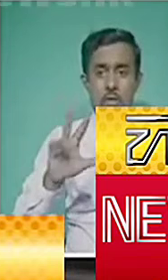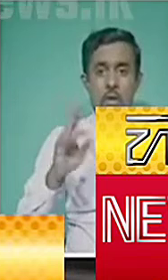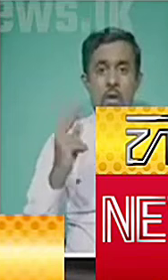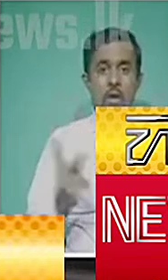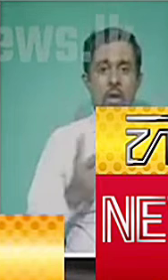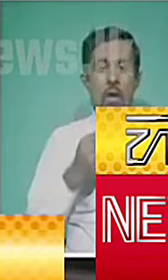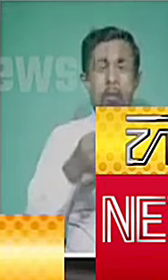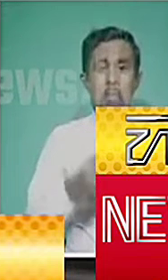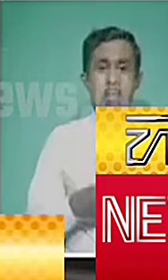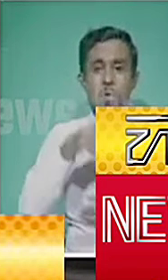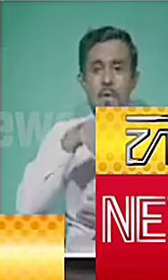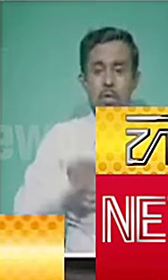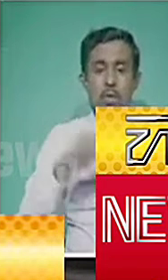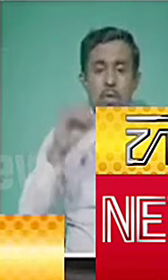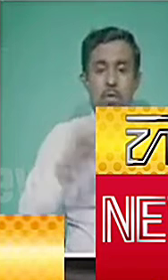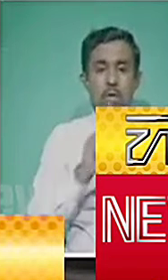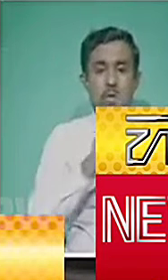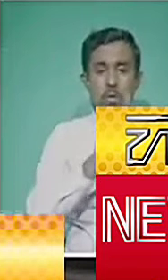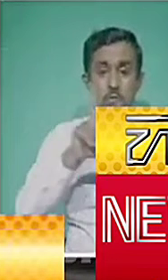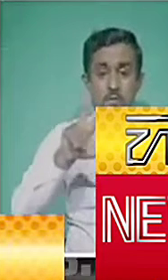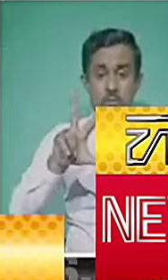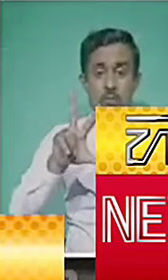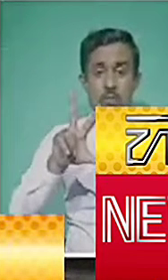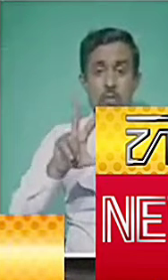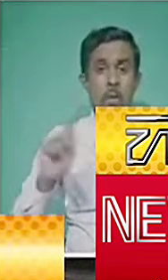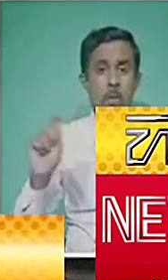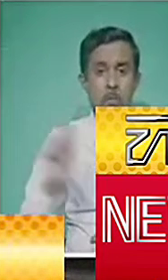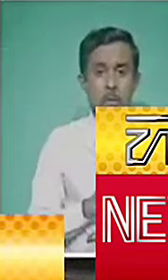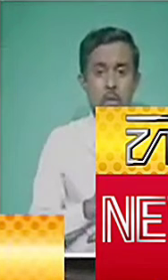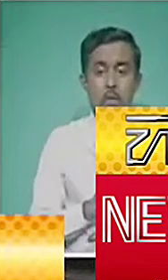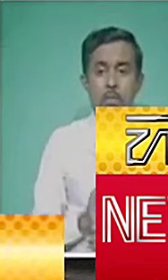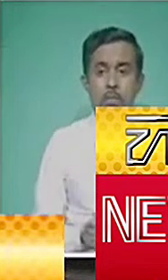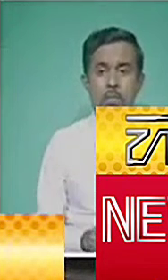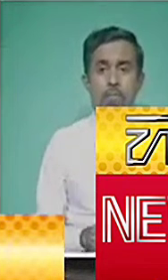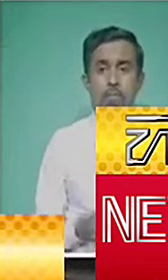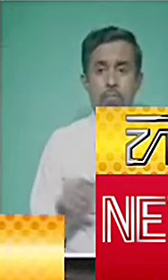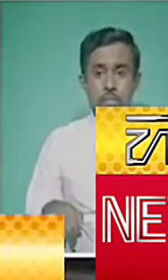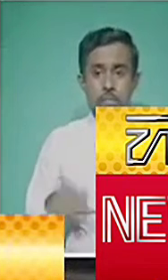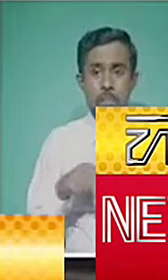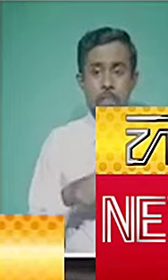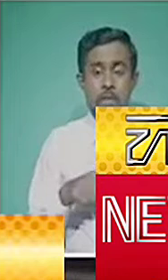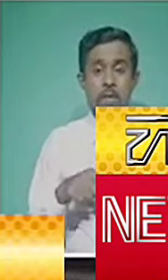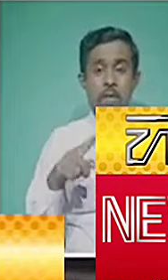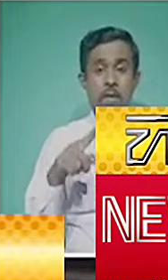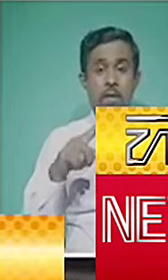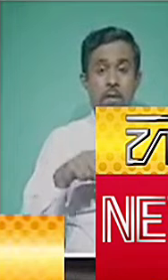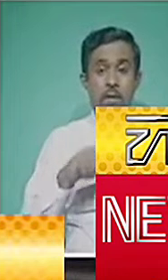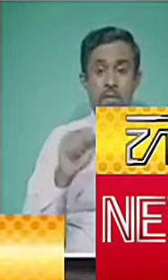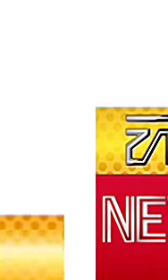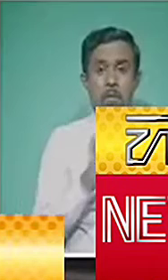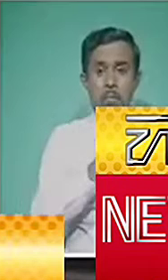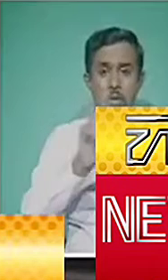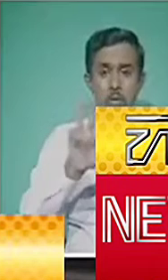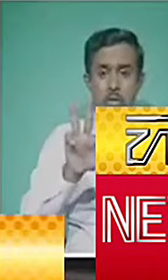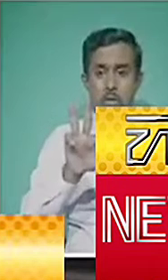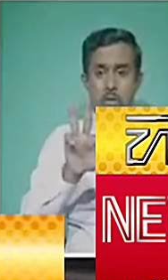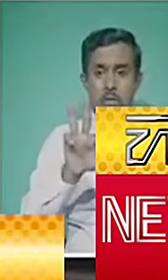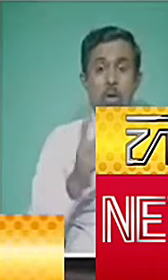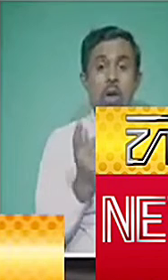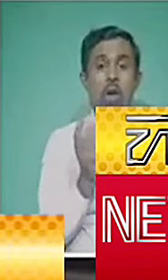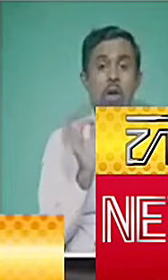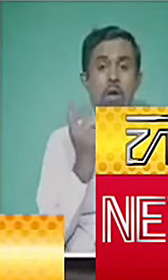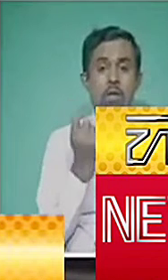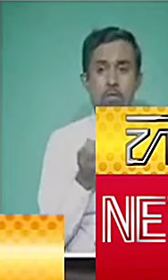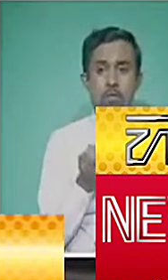සංචාරක ව්‍යාපාරයේ තුලින් 128ක GDP එකක් තියෙනවා ග්‍රීසියේ. දැන් යුරෝ බිලියන 59ක මේ